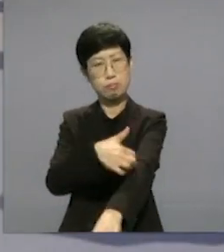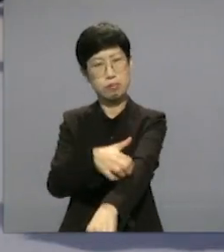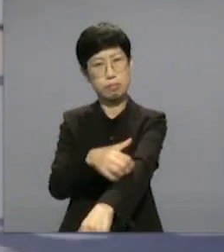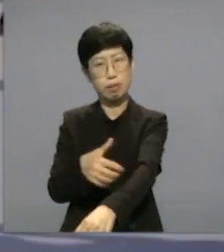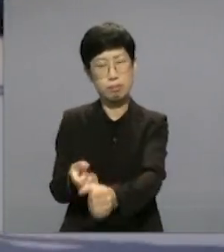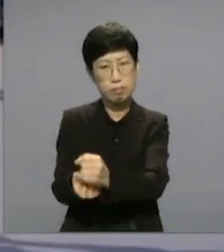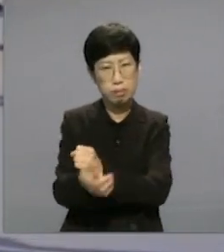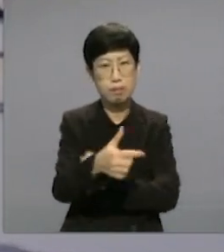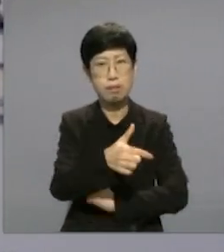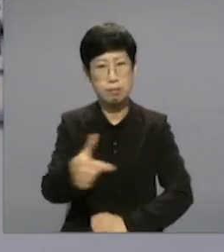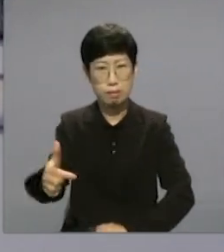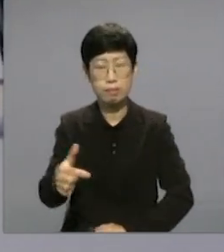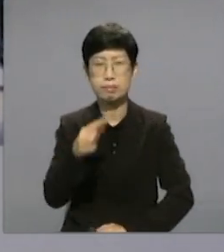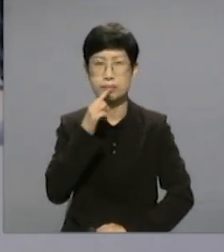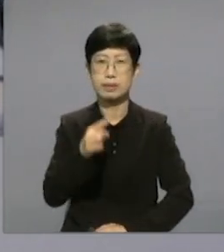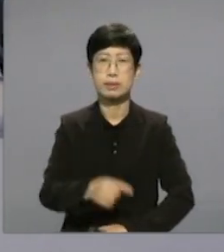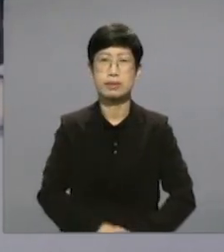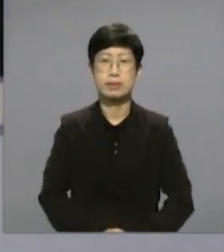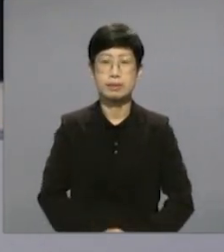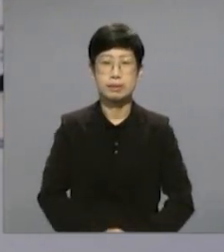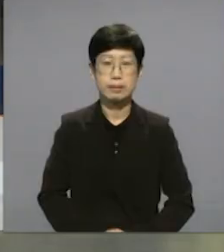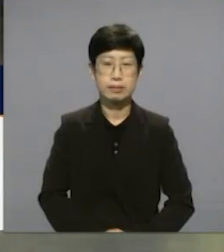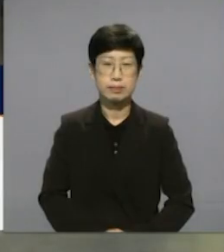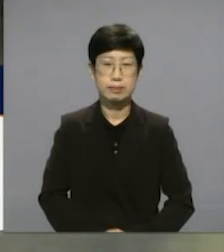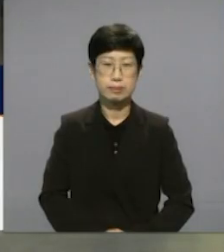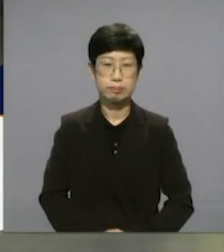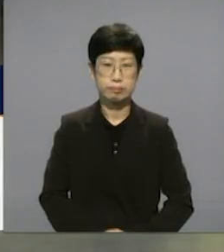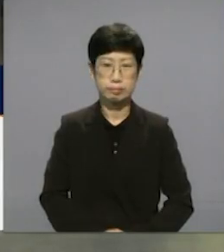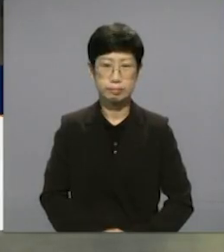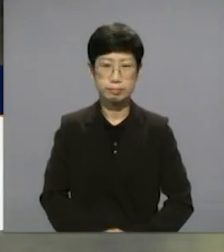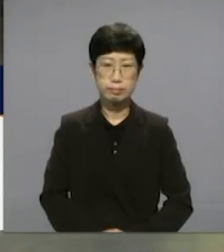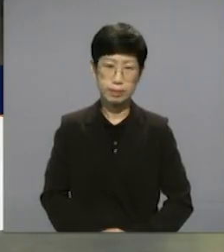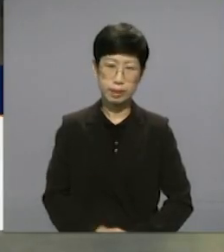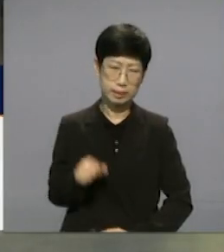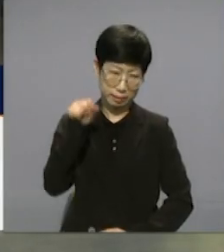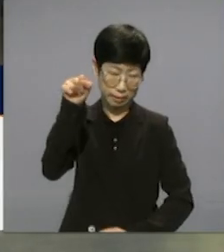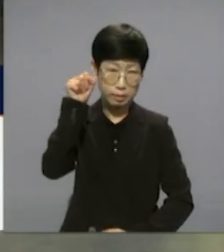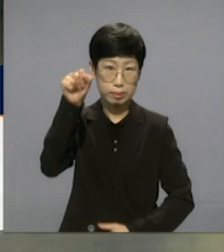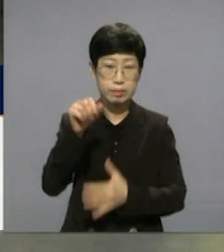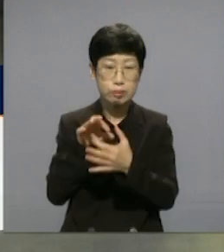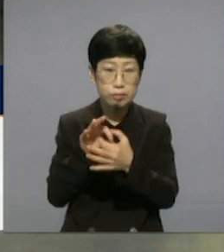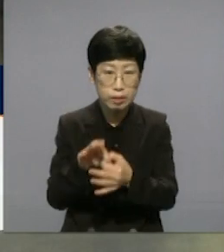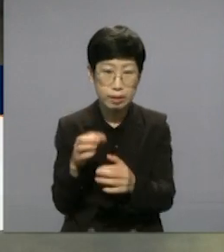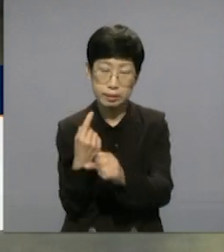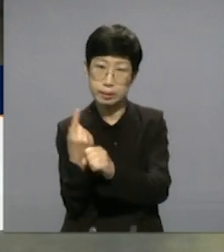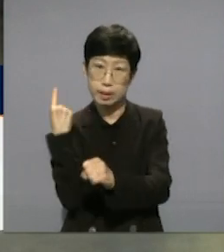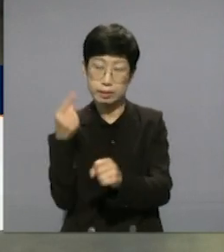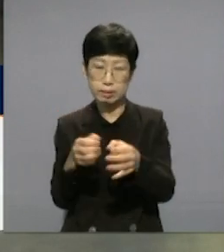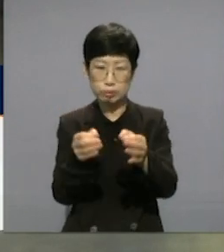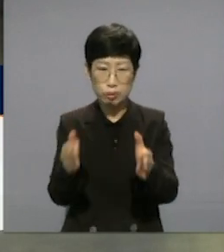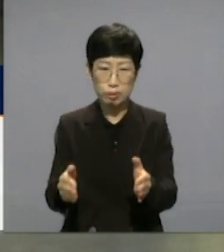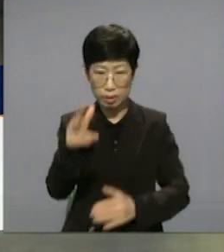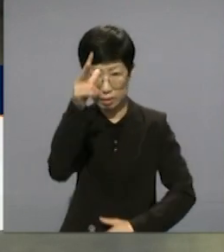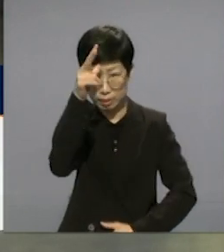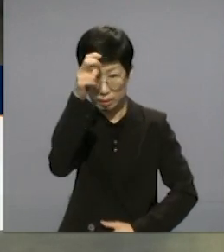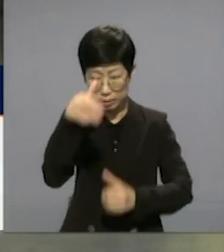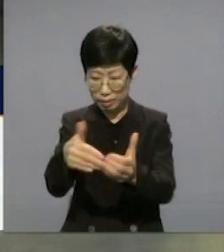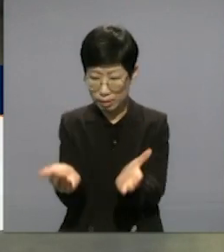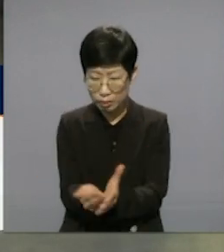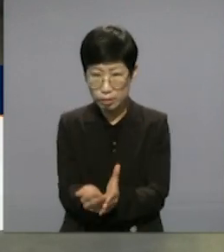도를 넘었다는 점도 지적했습니다. Im Zusammenhang mit den Klimaprotesten haben die Polizeibehörden allein im letzten Jahr mehr